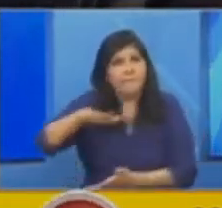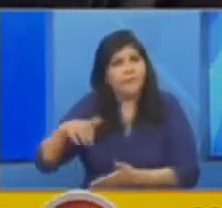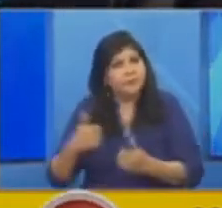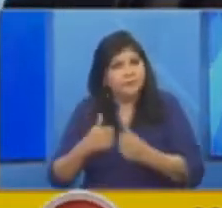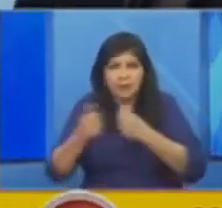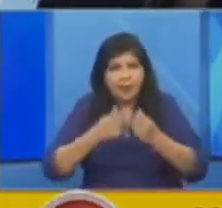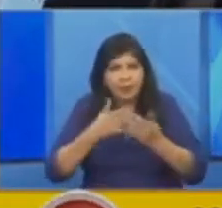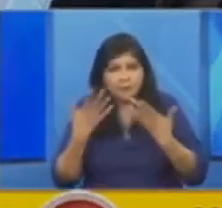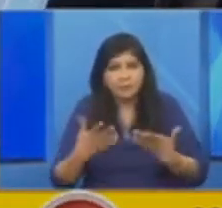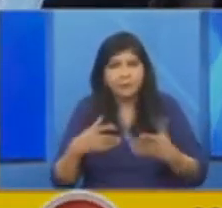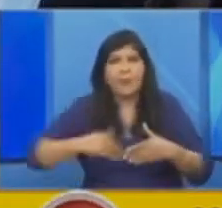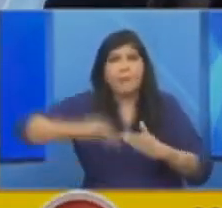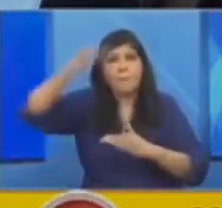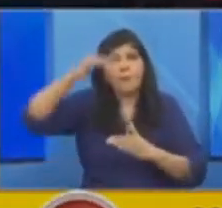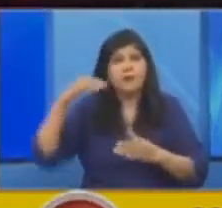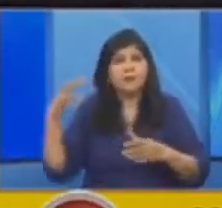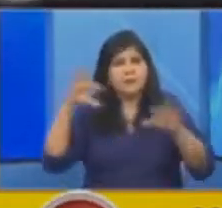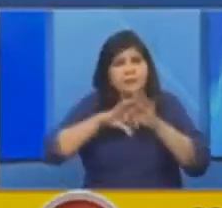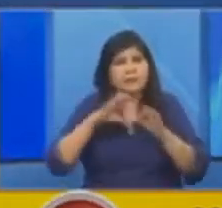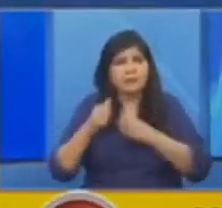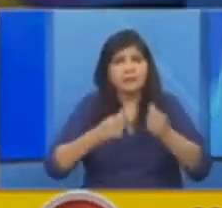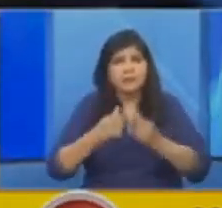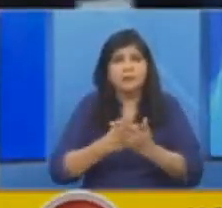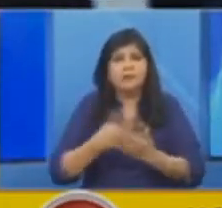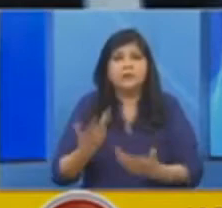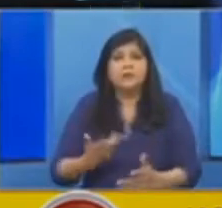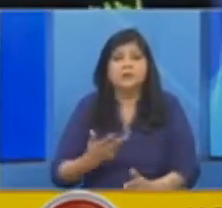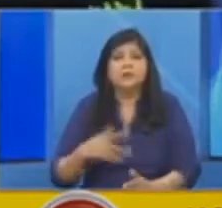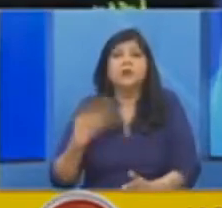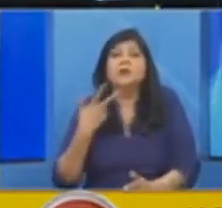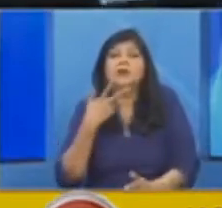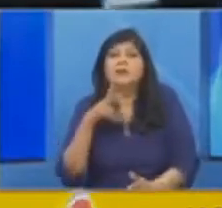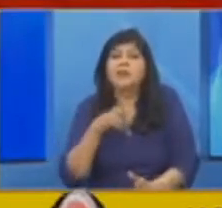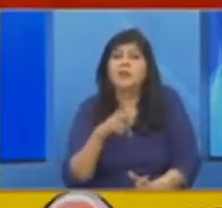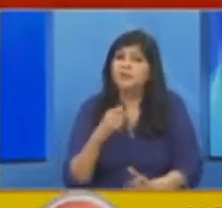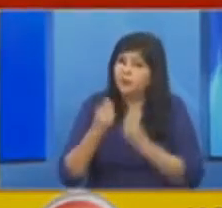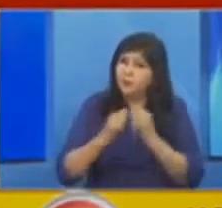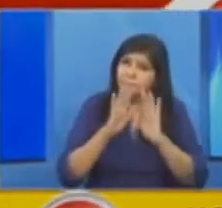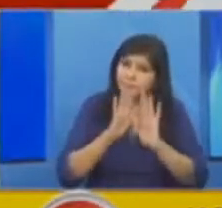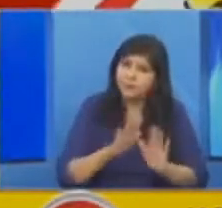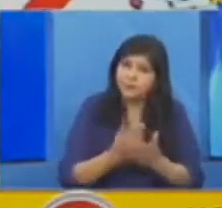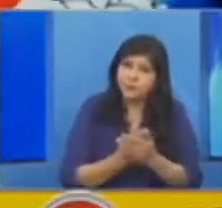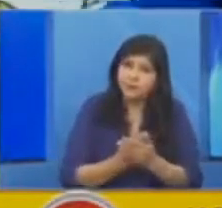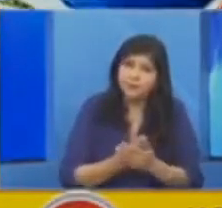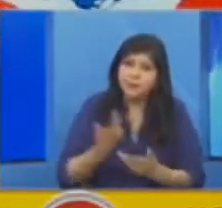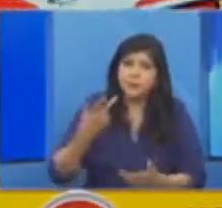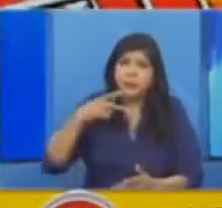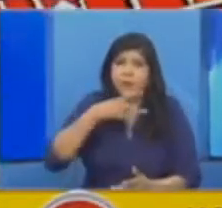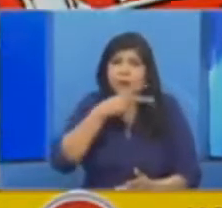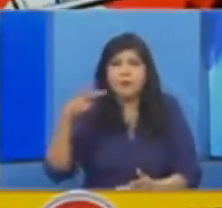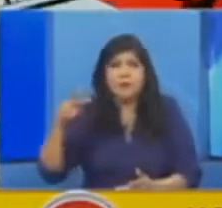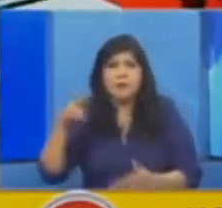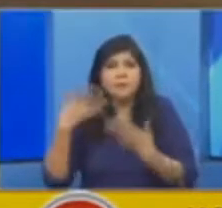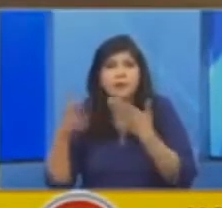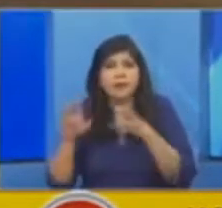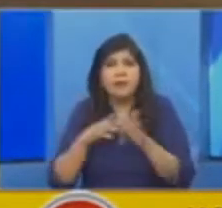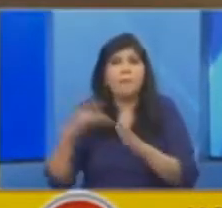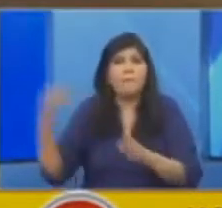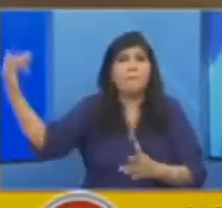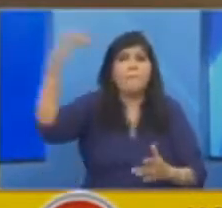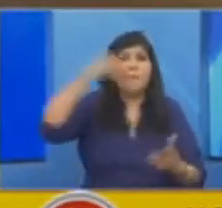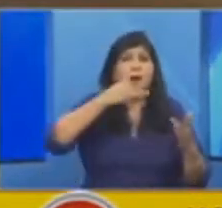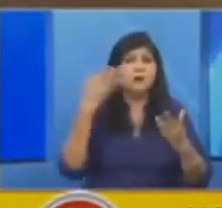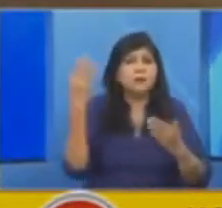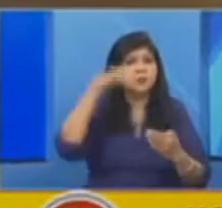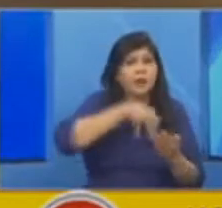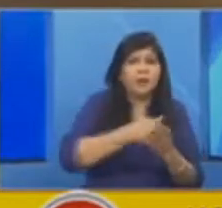बड़े भी खेलते हैं लेकिन इन में भी जितने गेम्स होते हैं उनकी थिम्स भी अधिकतर बाहर की ही